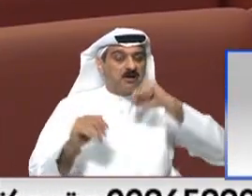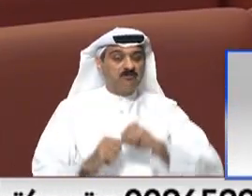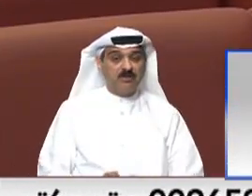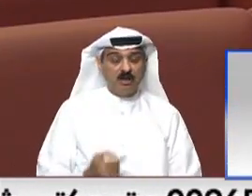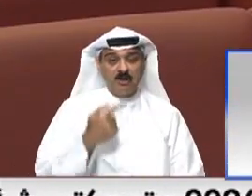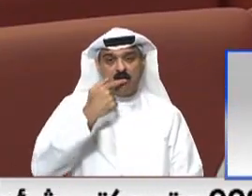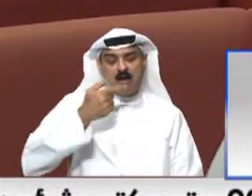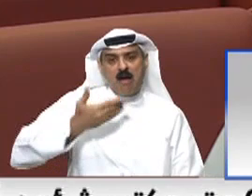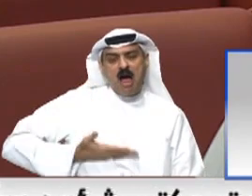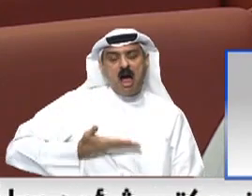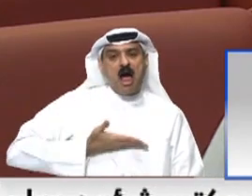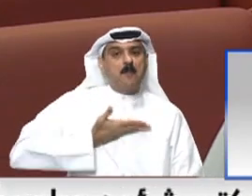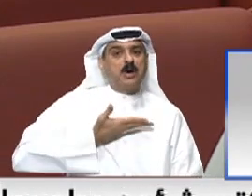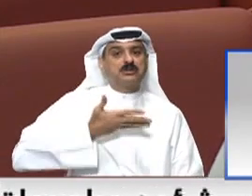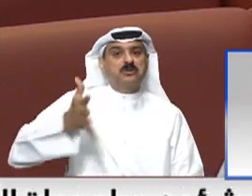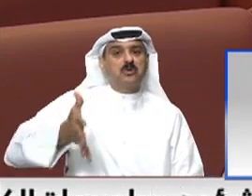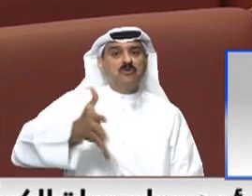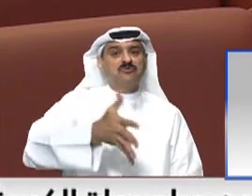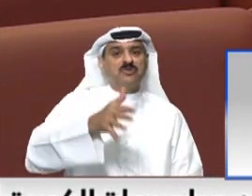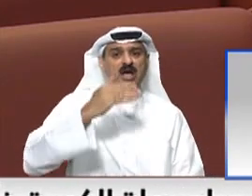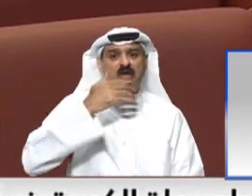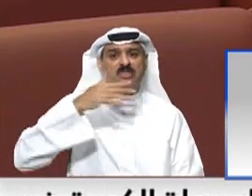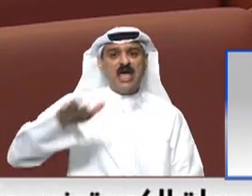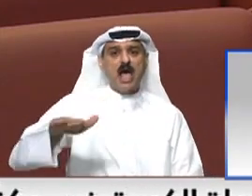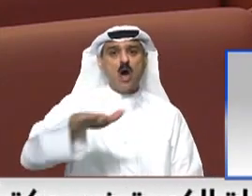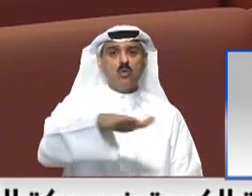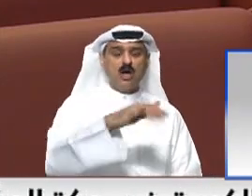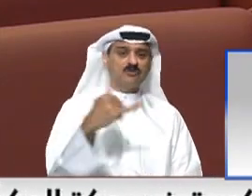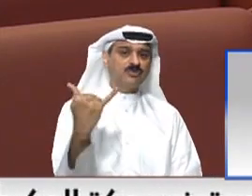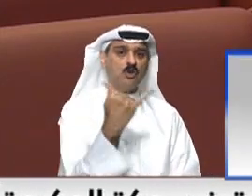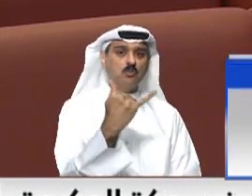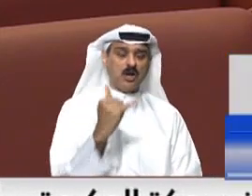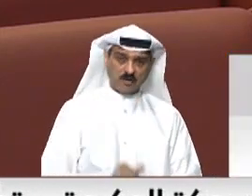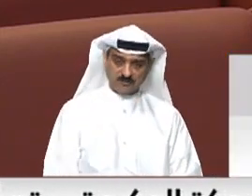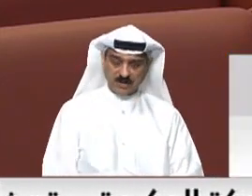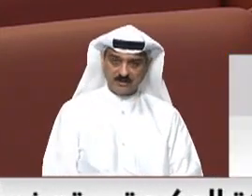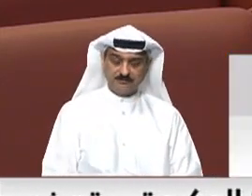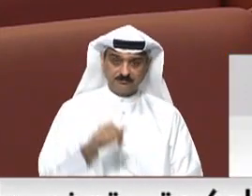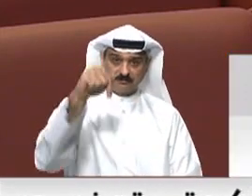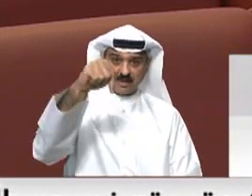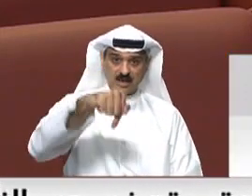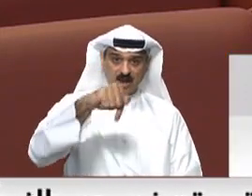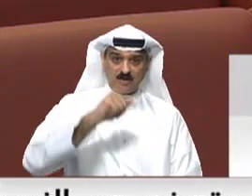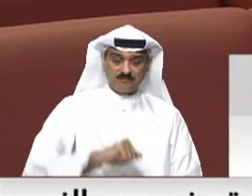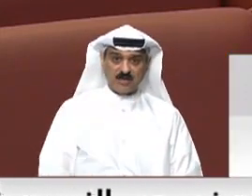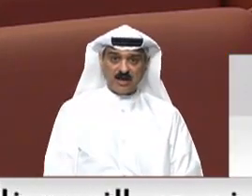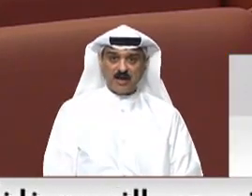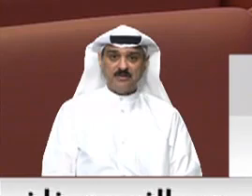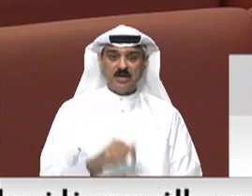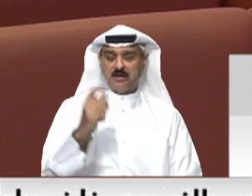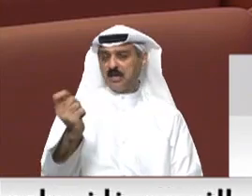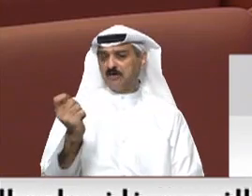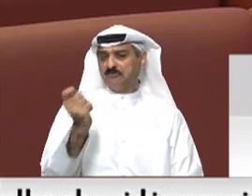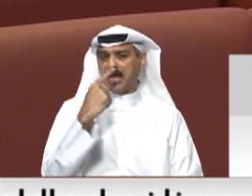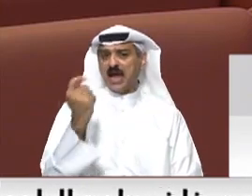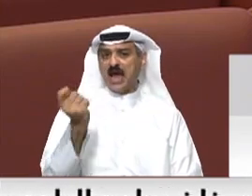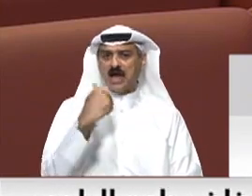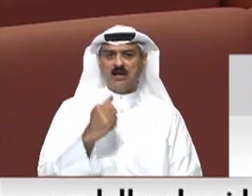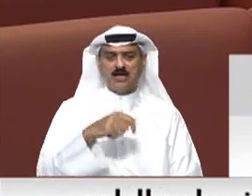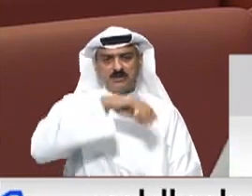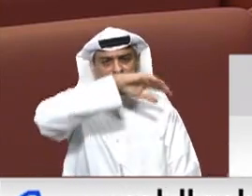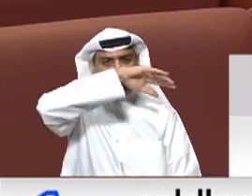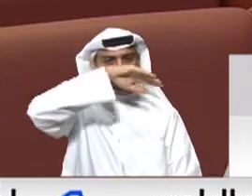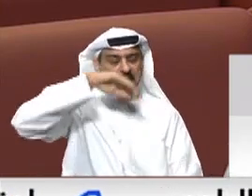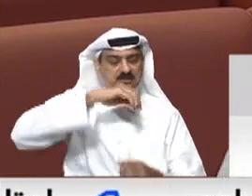اللي قاعد تنجذب حق التعاطي، فمهم جدا من مركز الكويت لعلاج الإدمان كهيئة صحية أن هم نوع